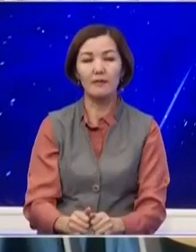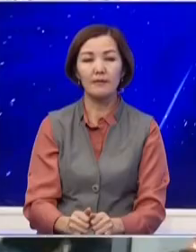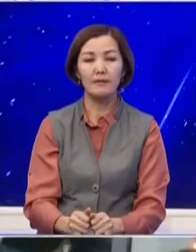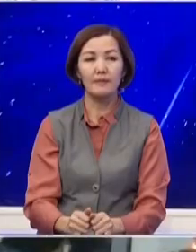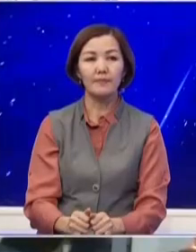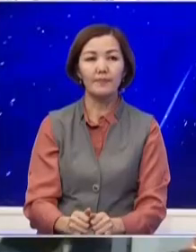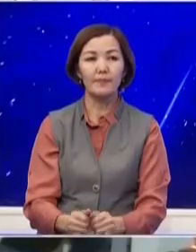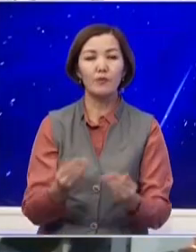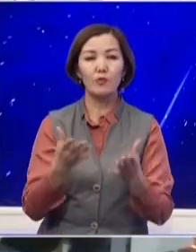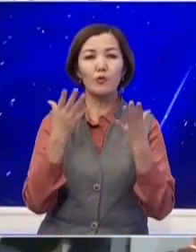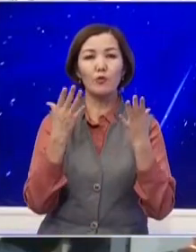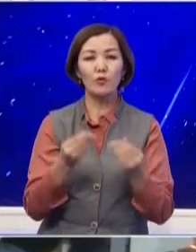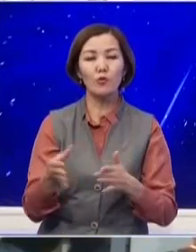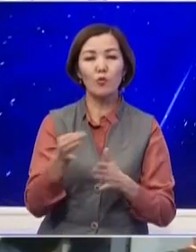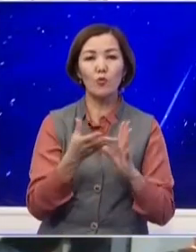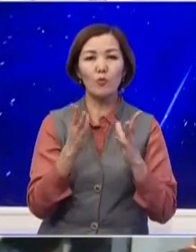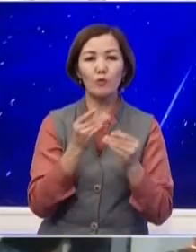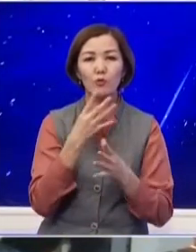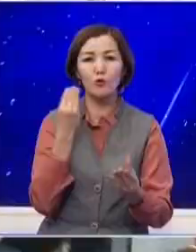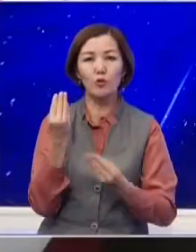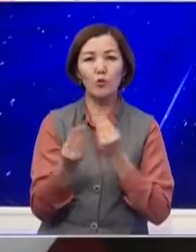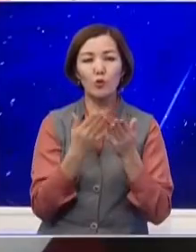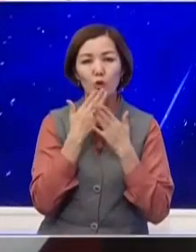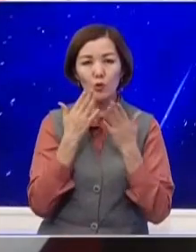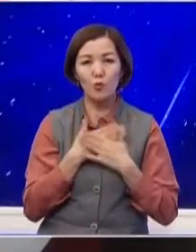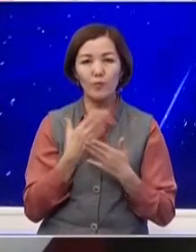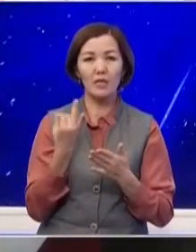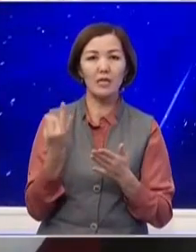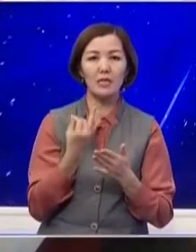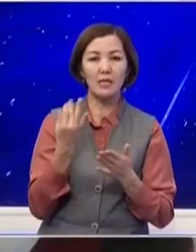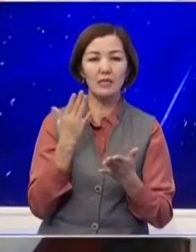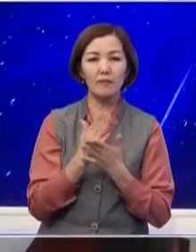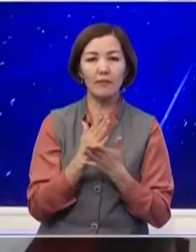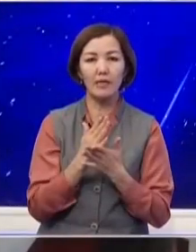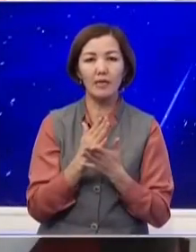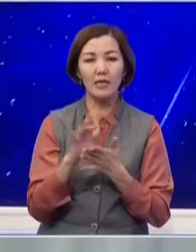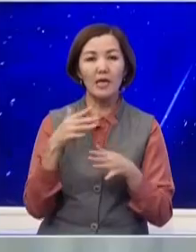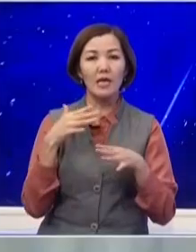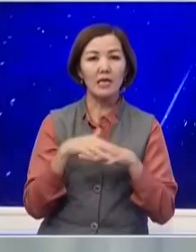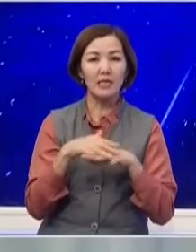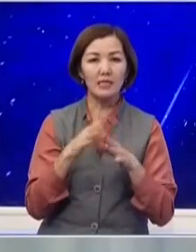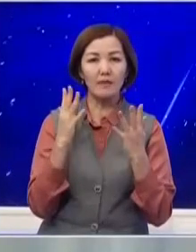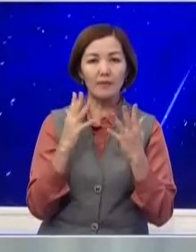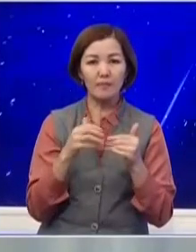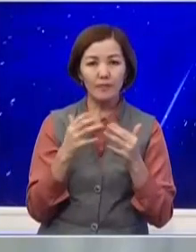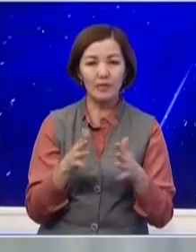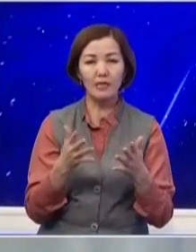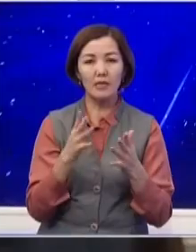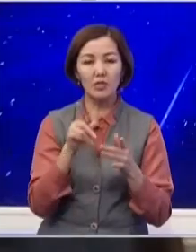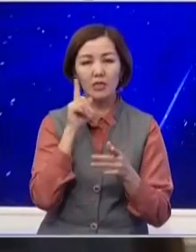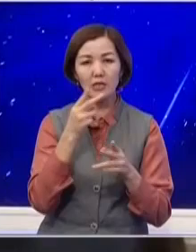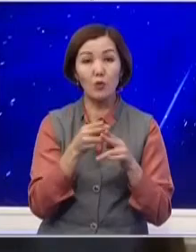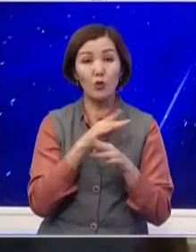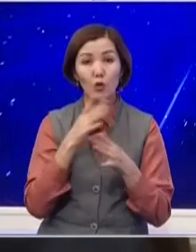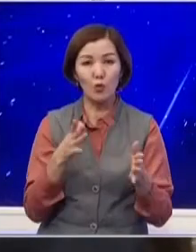отырмыз. Бүгінде облыс аумағында ұлттық ойынға өстеніп, тоғызқұмалақты тоғыз толғаса да есептен жаңылмайтын жастардың қатары аз емес.